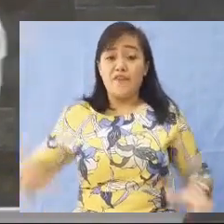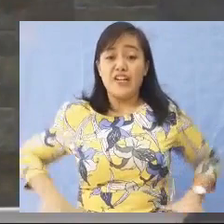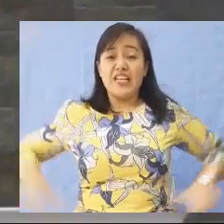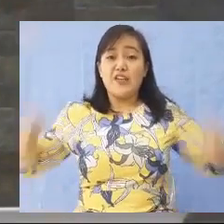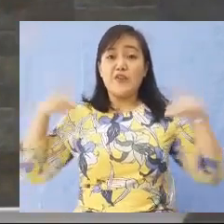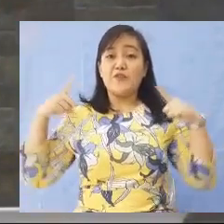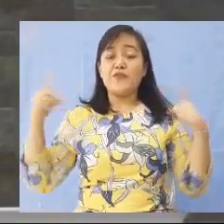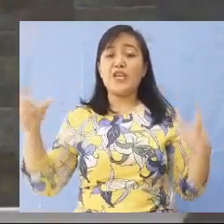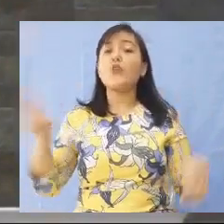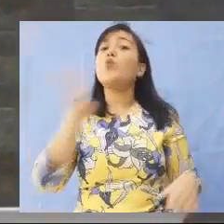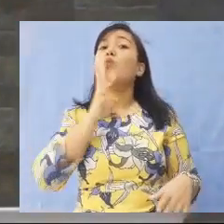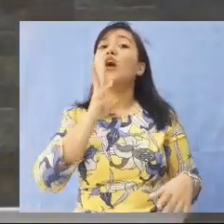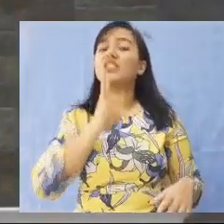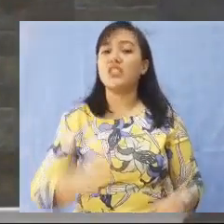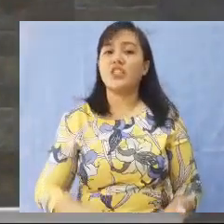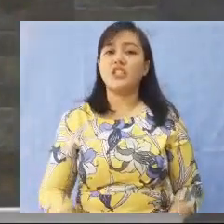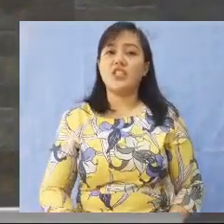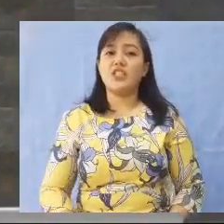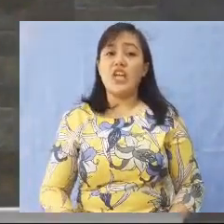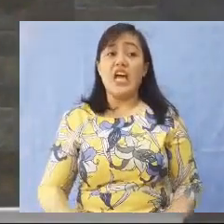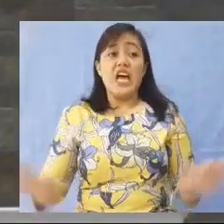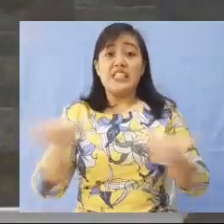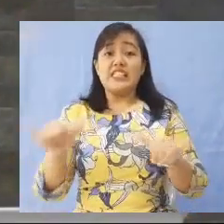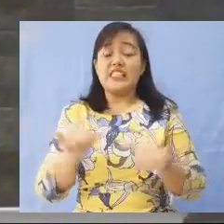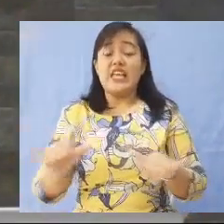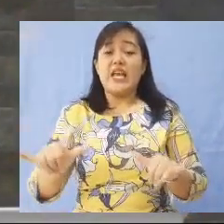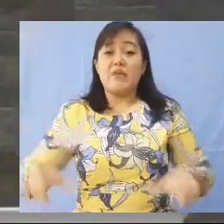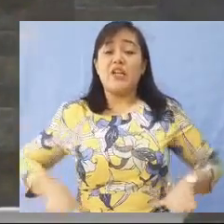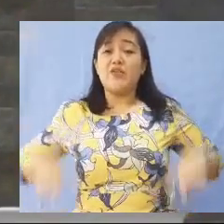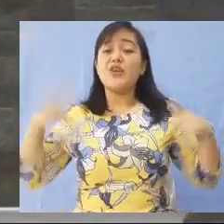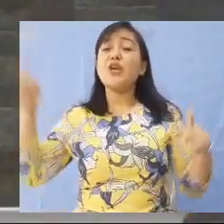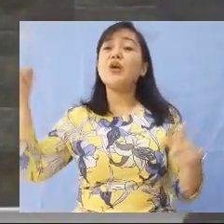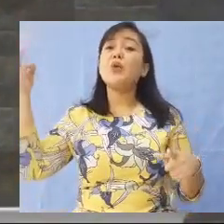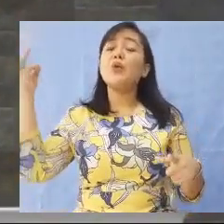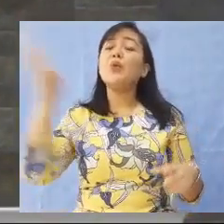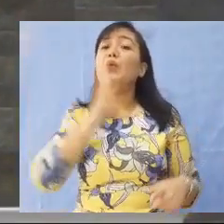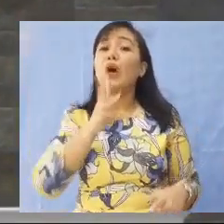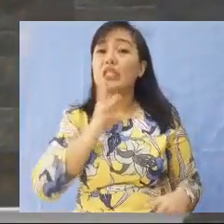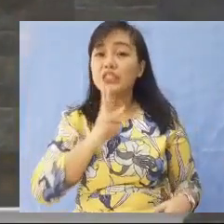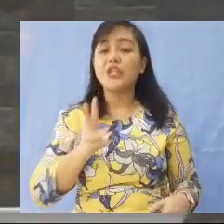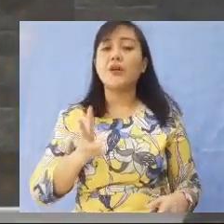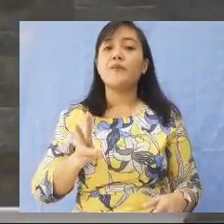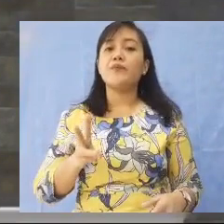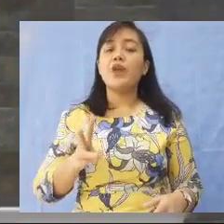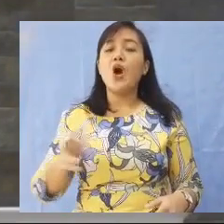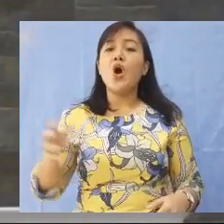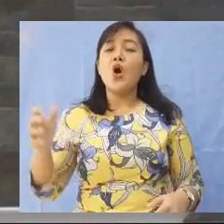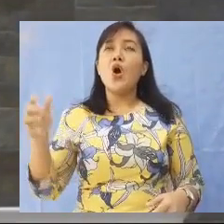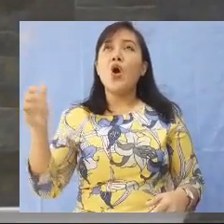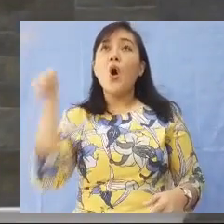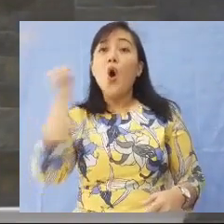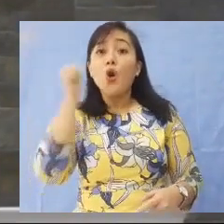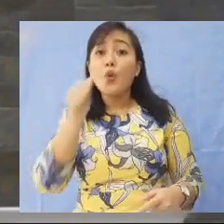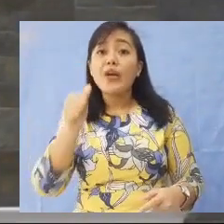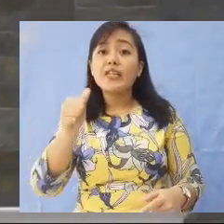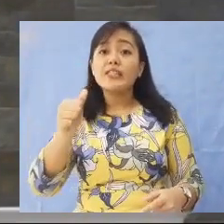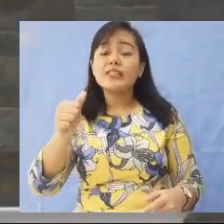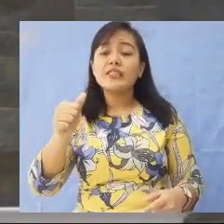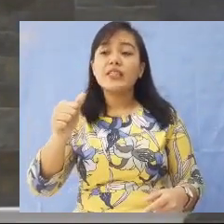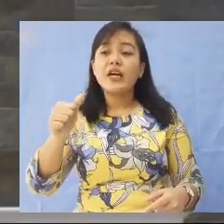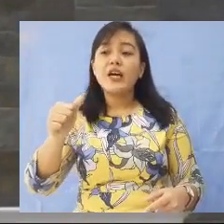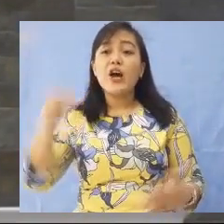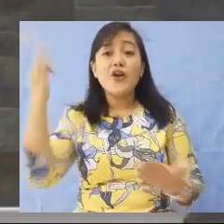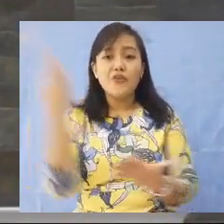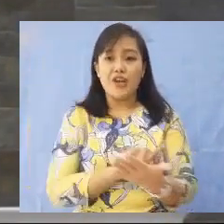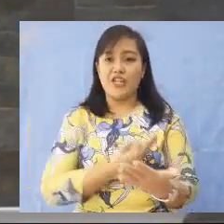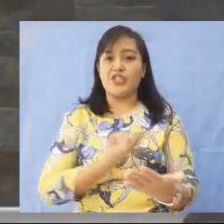na ito mauubos. The same, kung naaalala nyo po, the same metaphor or the same